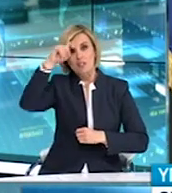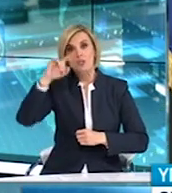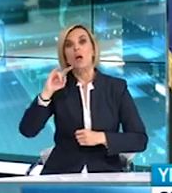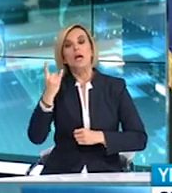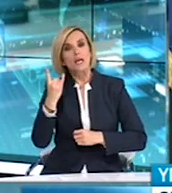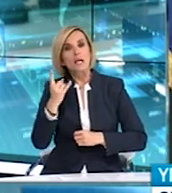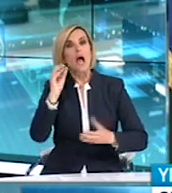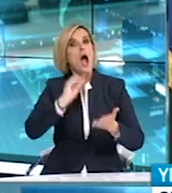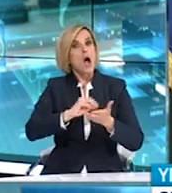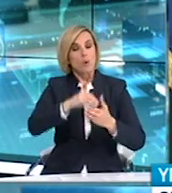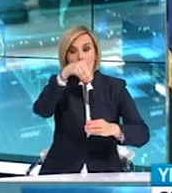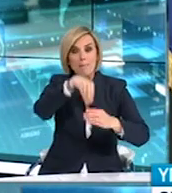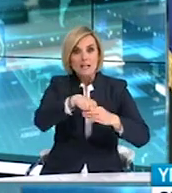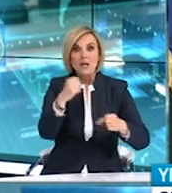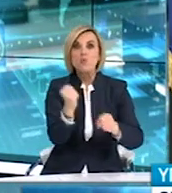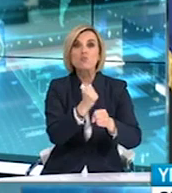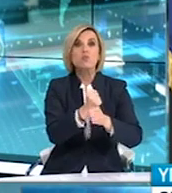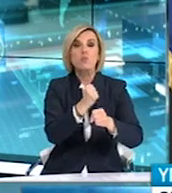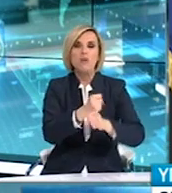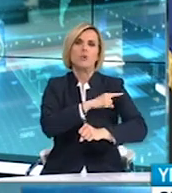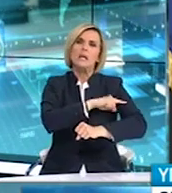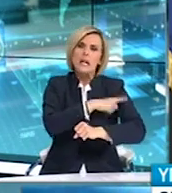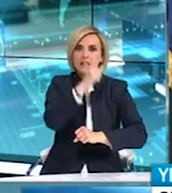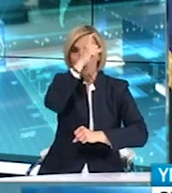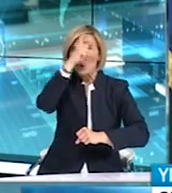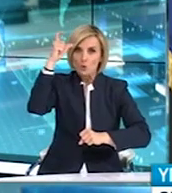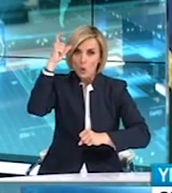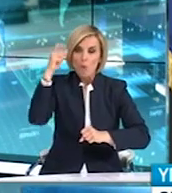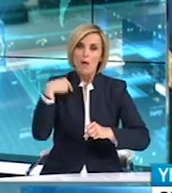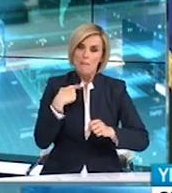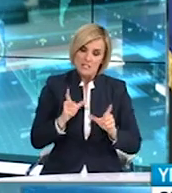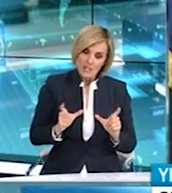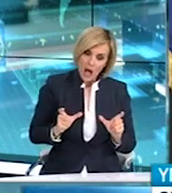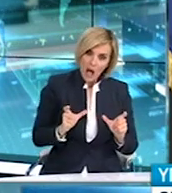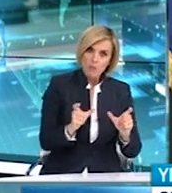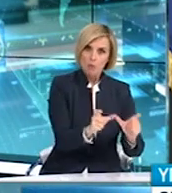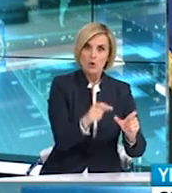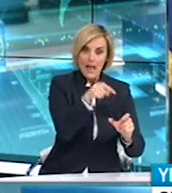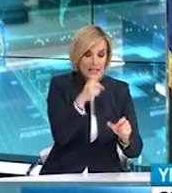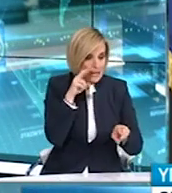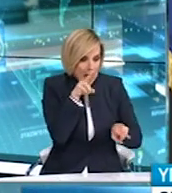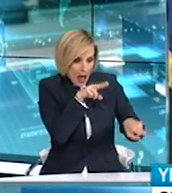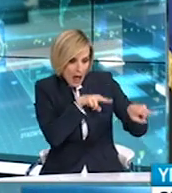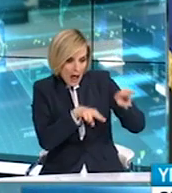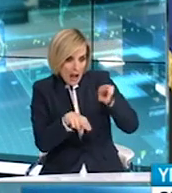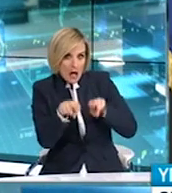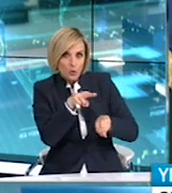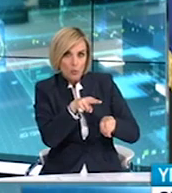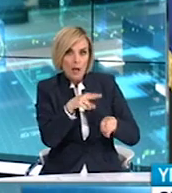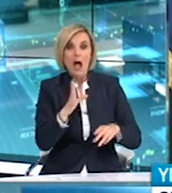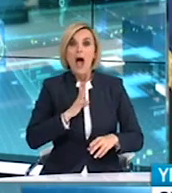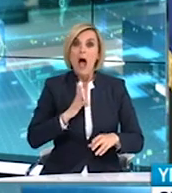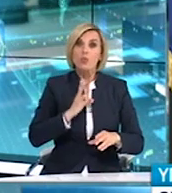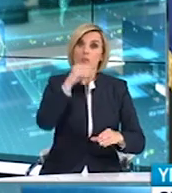ιατρονοσηπτικό προσωπικό για να μην διασπείρουν την επιδημία στο χώρο του νοσοκομείου, άτομα τα οποία είναι στην πρώτη γραμμή, άτομα